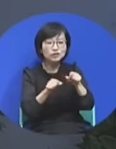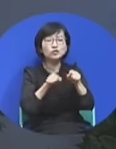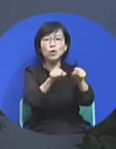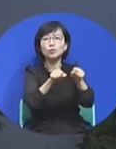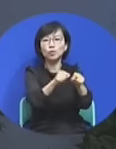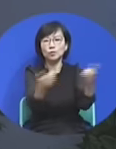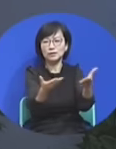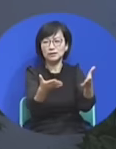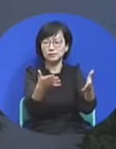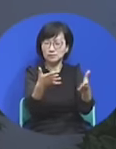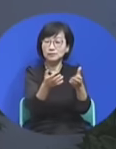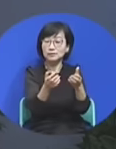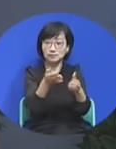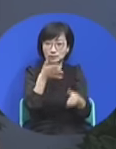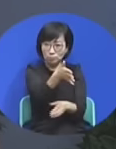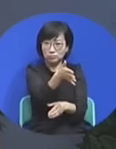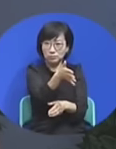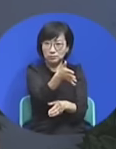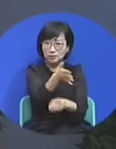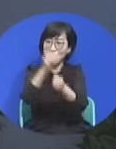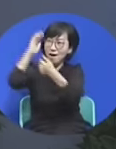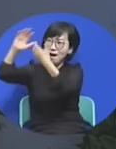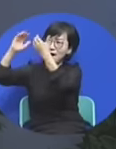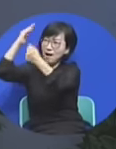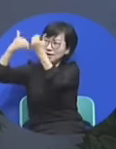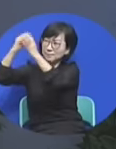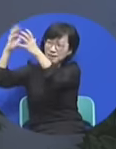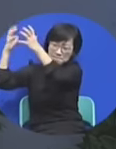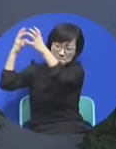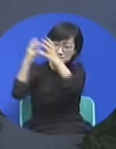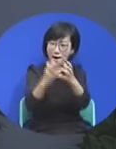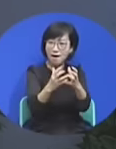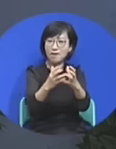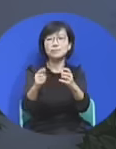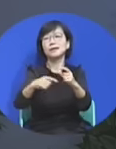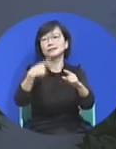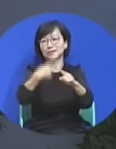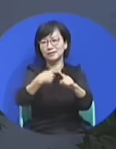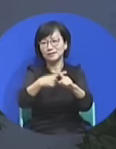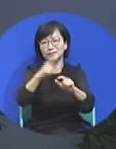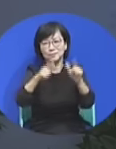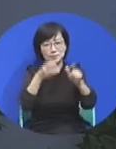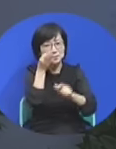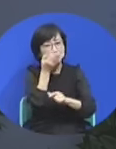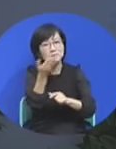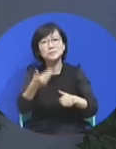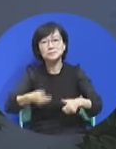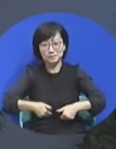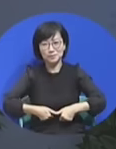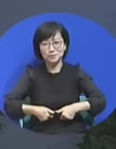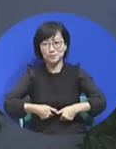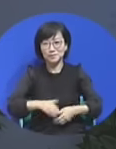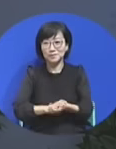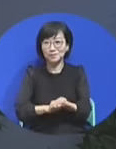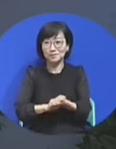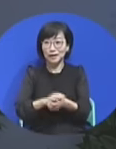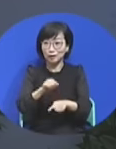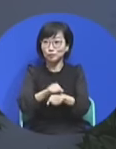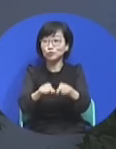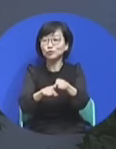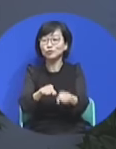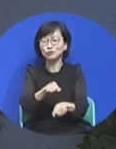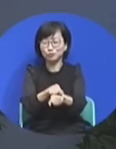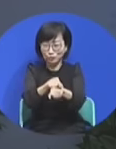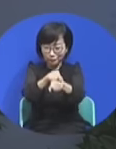janitor and street cleaner in the world and establish God's works. 그게 수장절입니다. That's the ingathering. 어마어마한 거예요. It's a tremendous mystery.